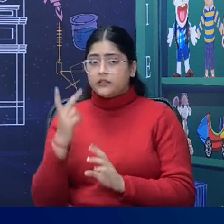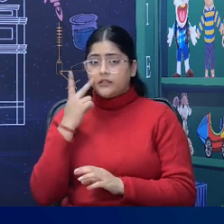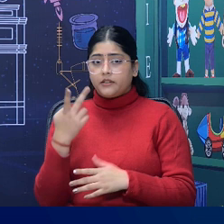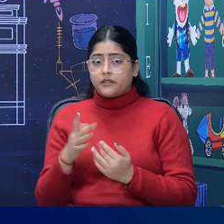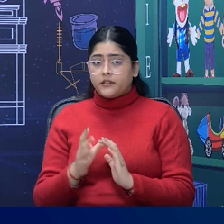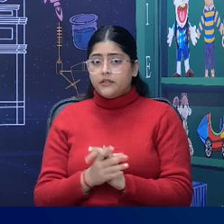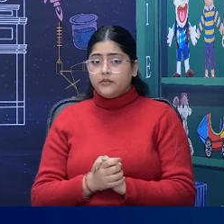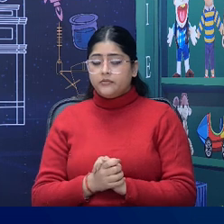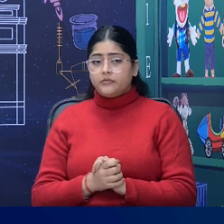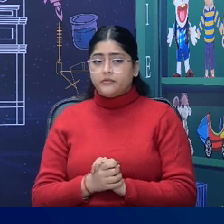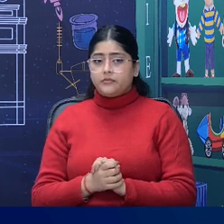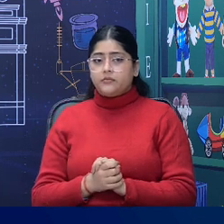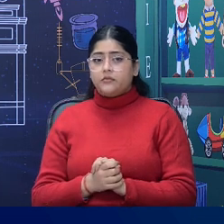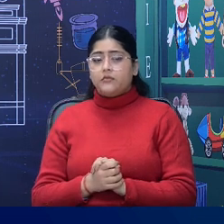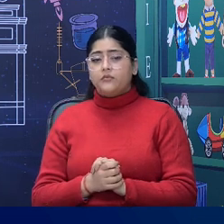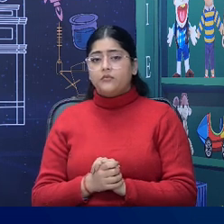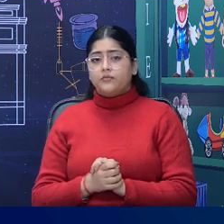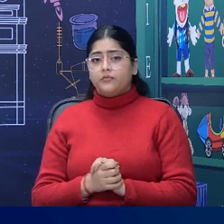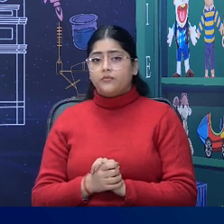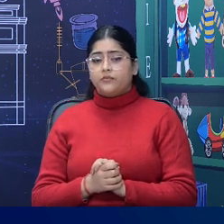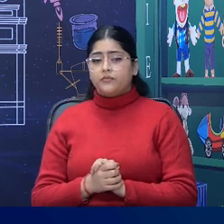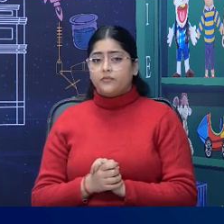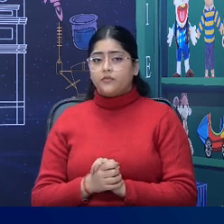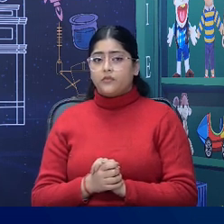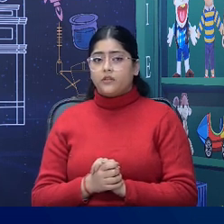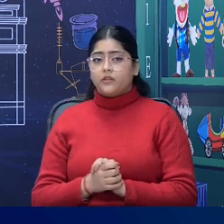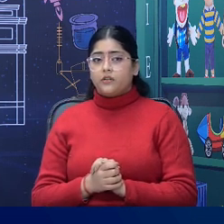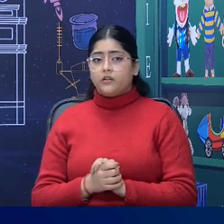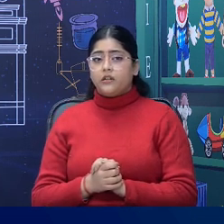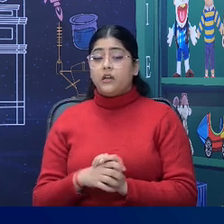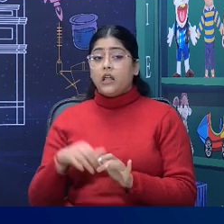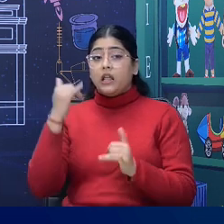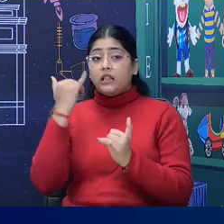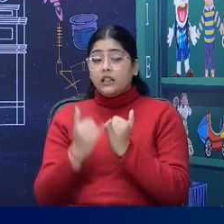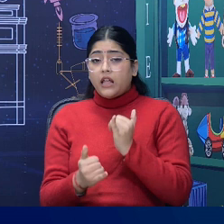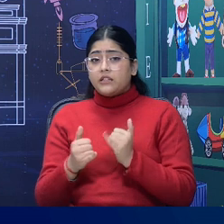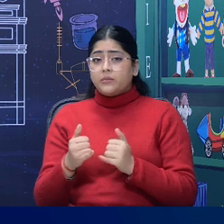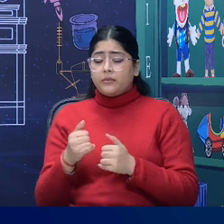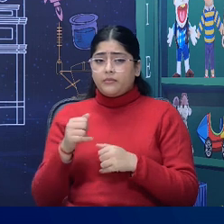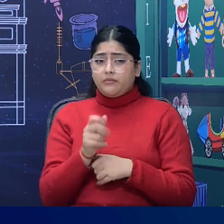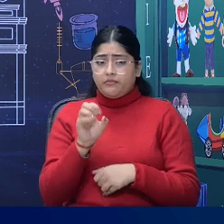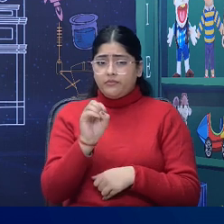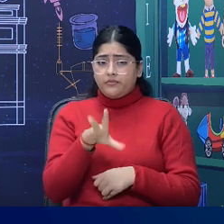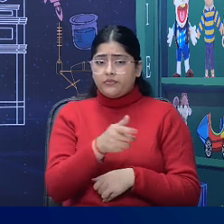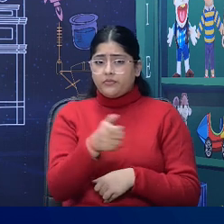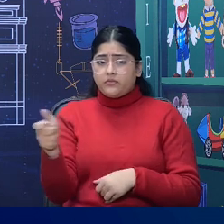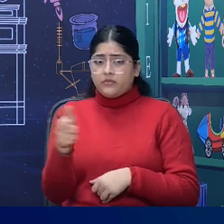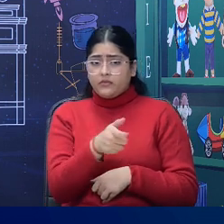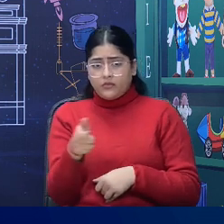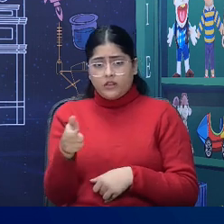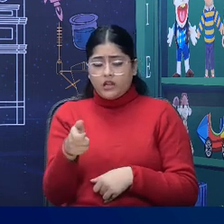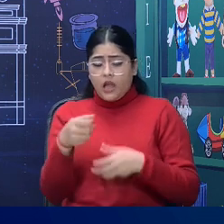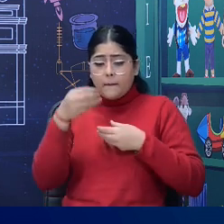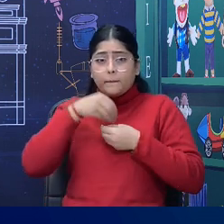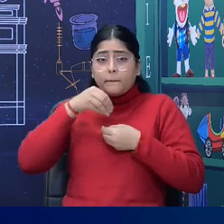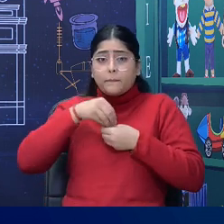तंग करना शुरू कर दिया या चोरी के मामले में फर गए फस गए आखिर बाहर का टॉर्च भीतर आत्मा में कैसे घुस गया जी तो